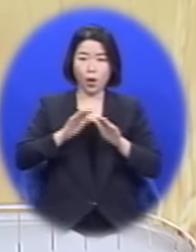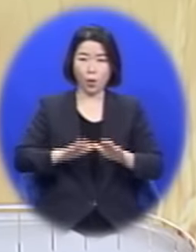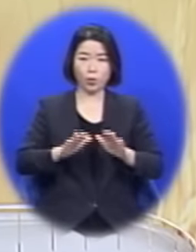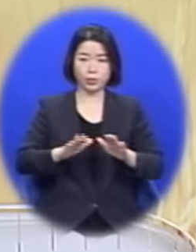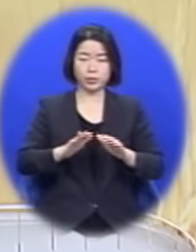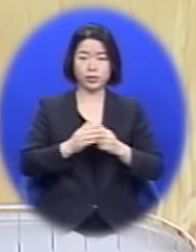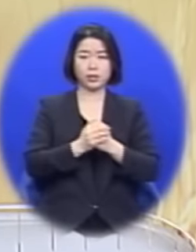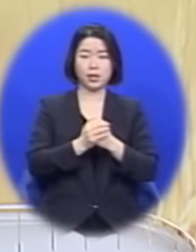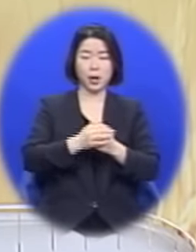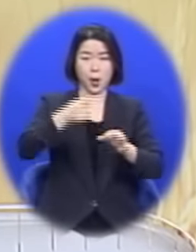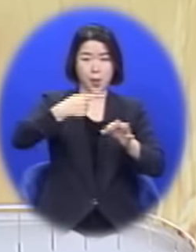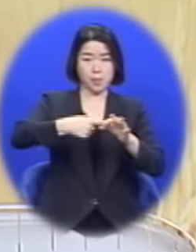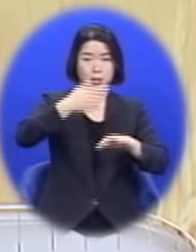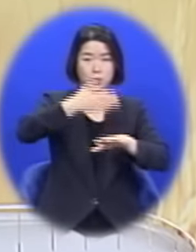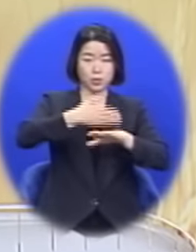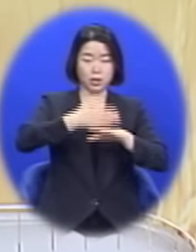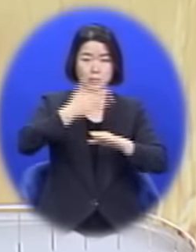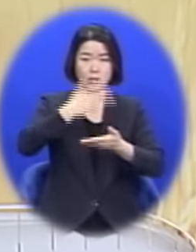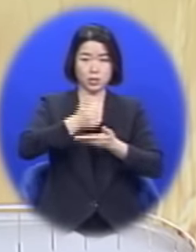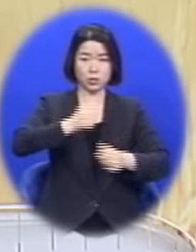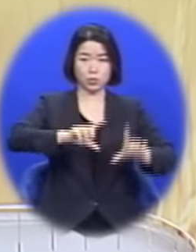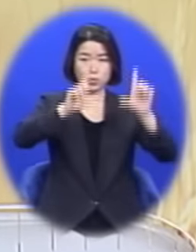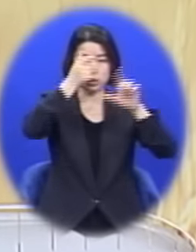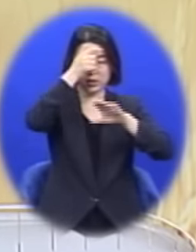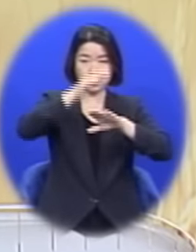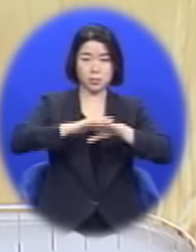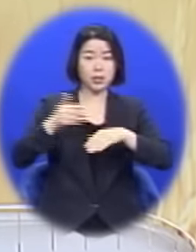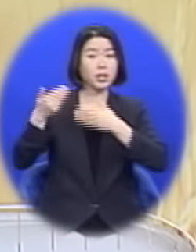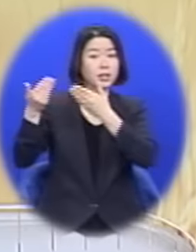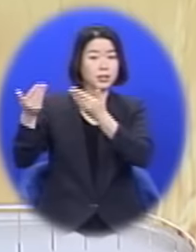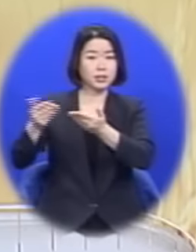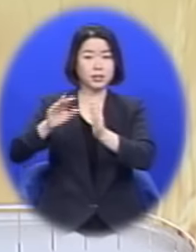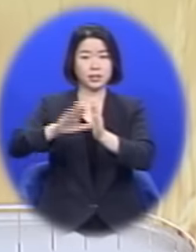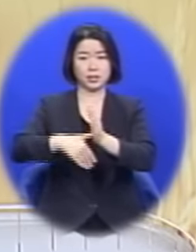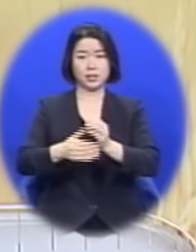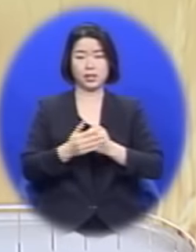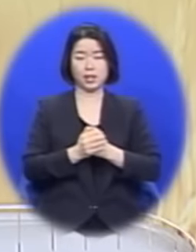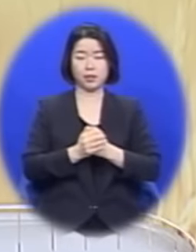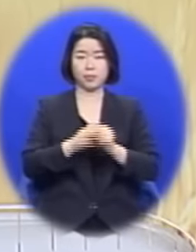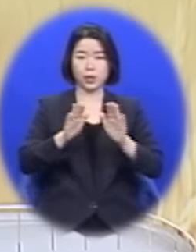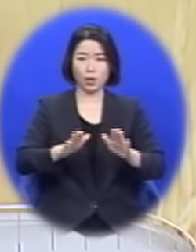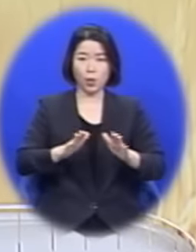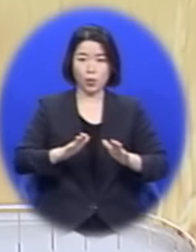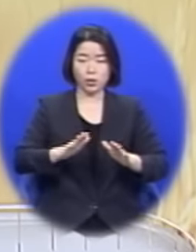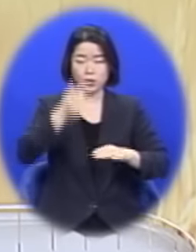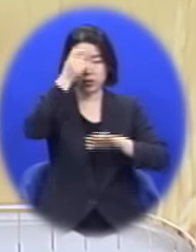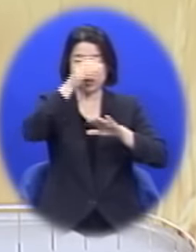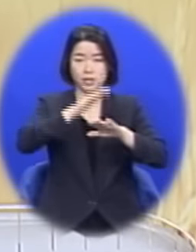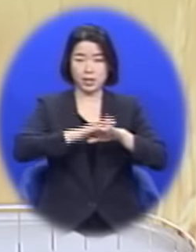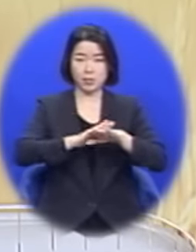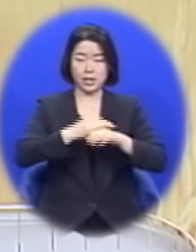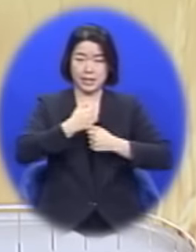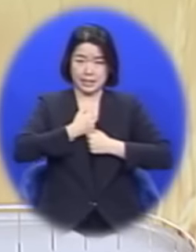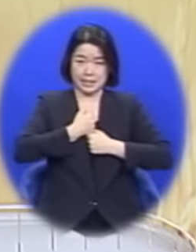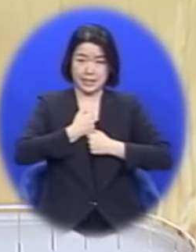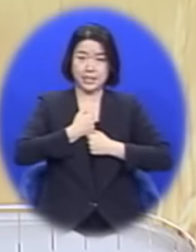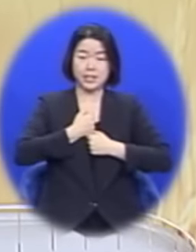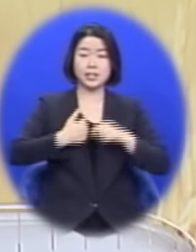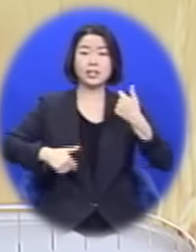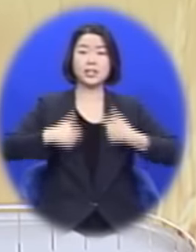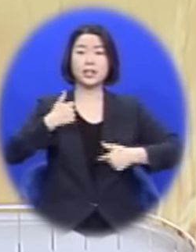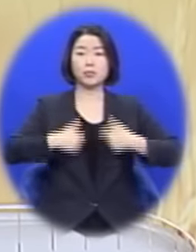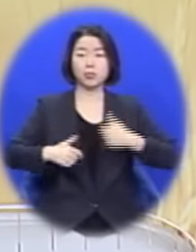오늘 맥주 감사주일 예배를 드리는데 이 맥주 감사주일을 지키는